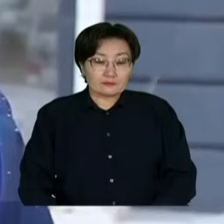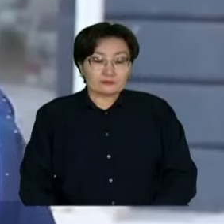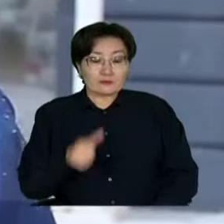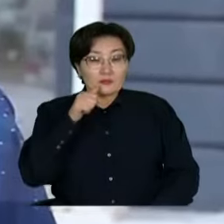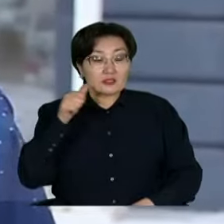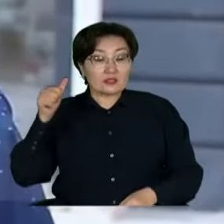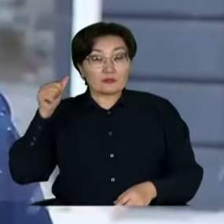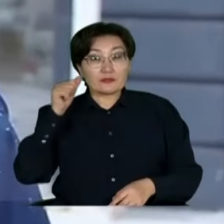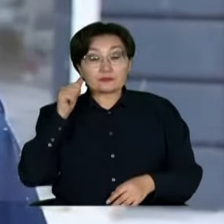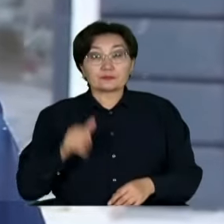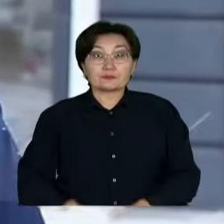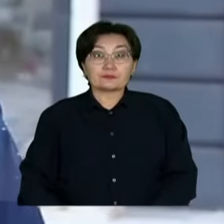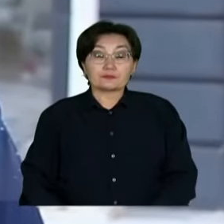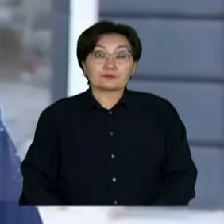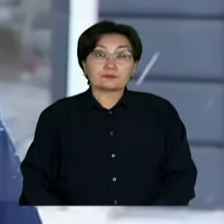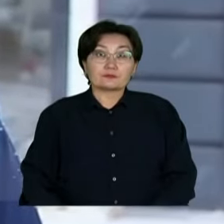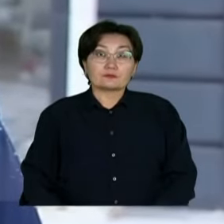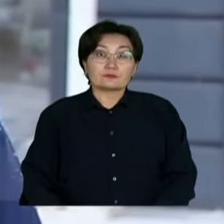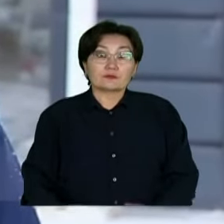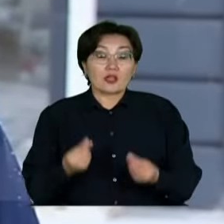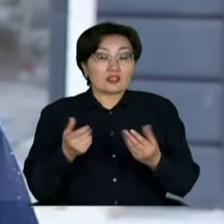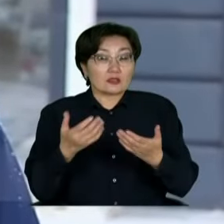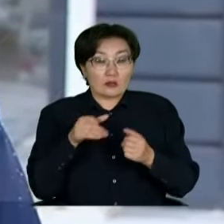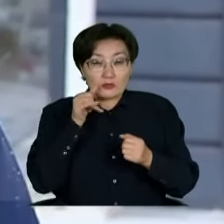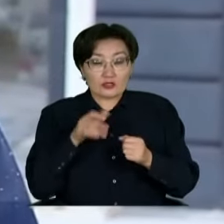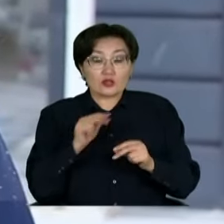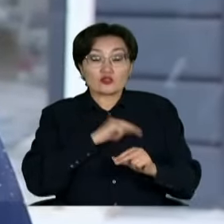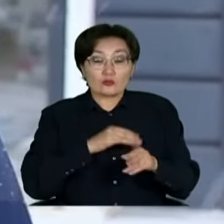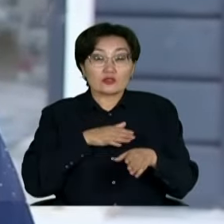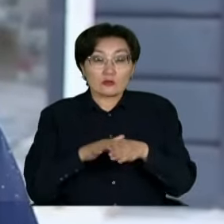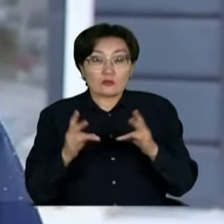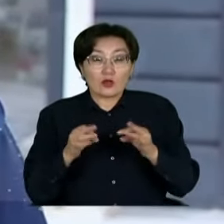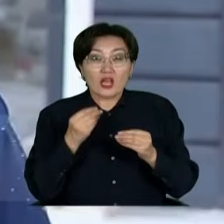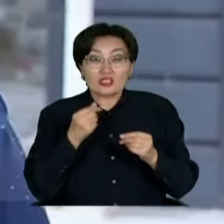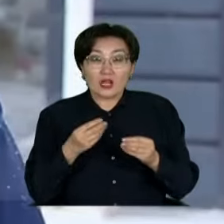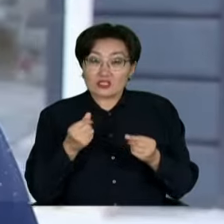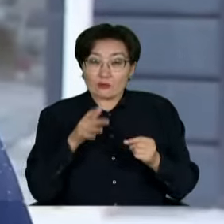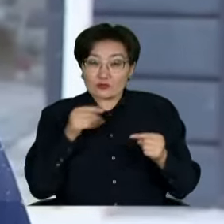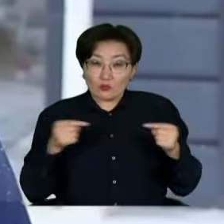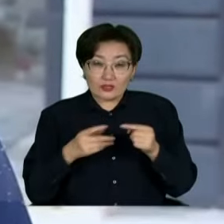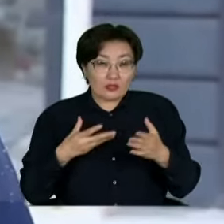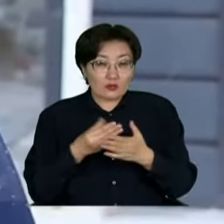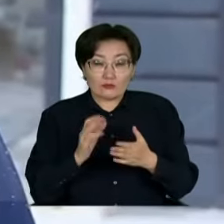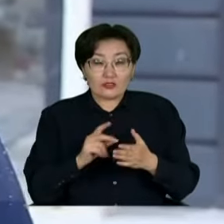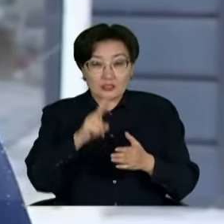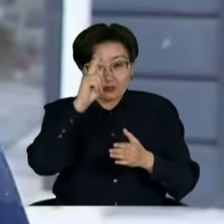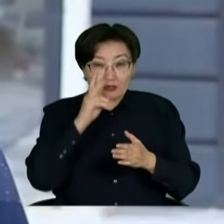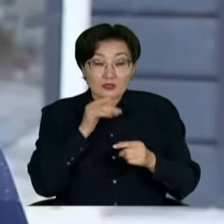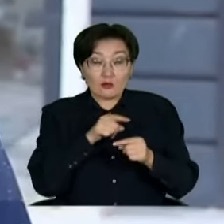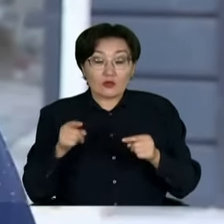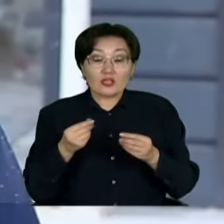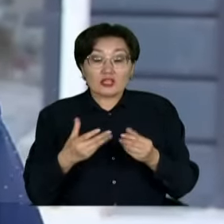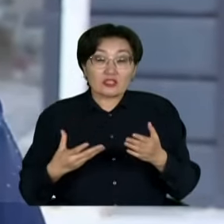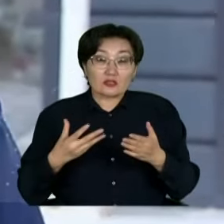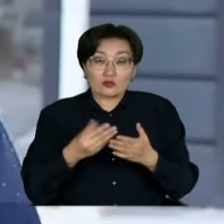бері осы ақшамызды ала алмаймыз, жұмысын істейміз, бірақ ақшамызды бермейді уақытында. Міне 2 ай болды, әлі ақша алған жоқ, сол аванс беріп алдап